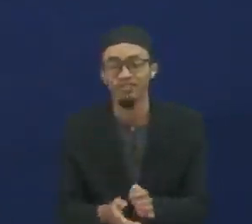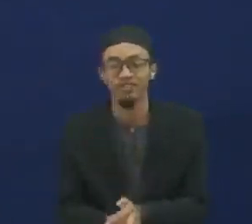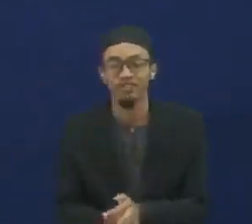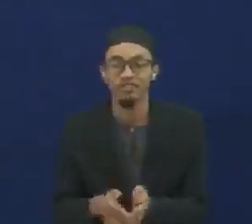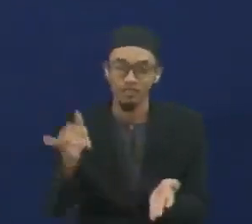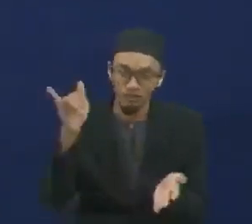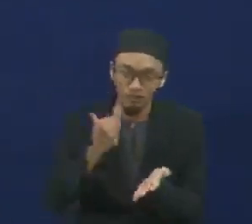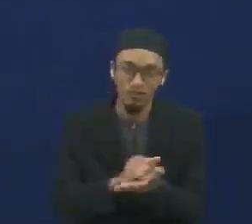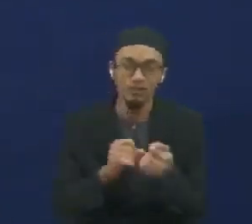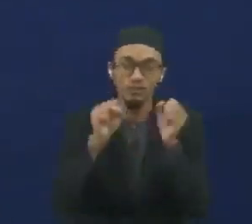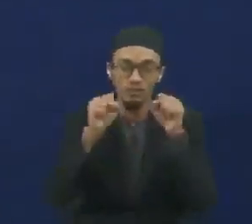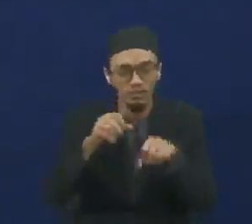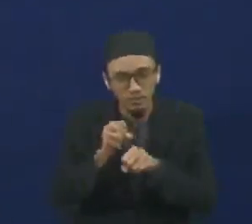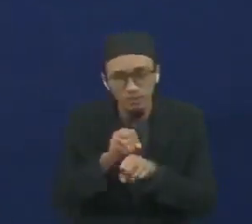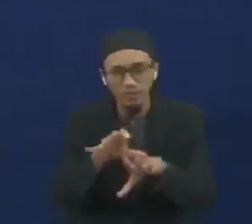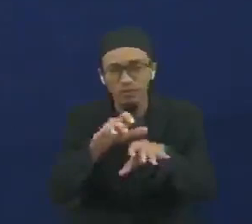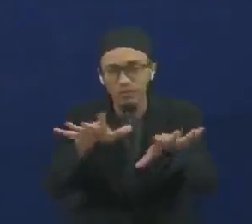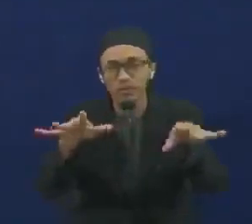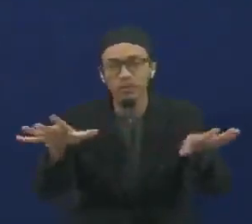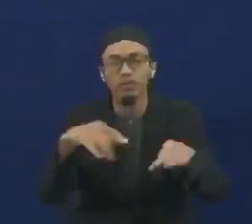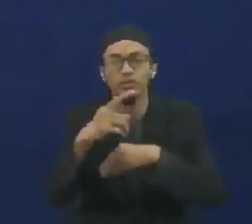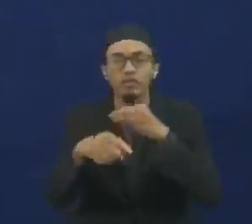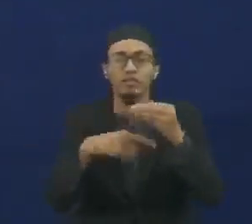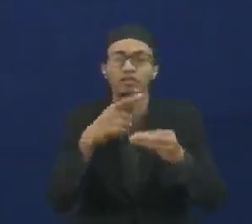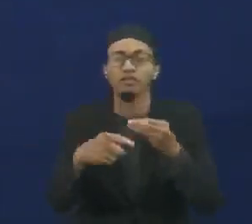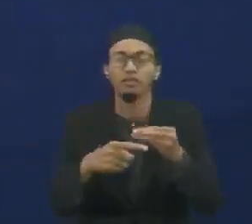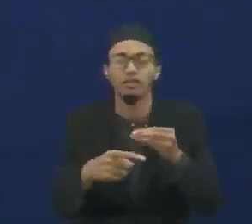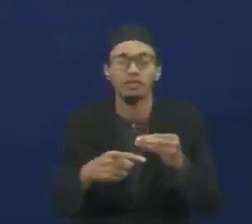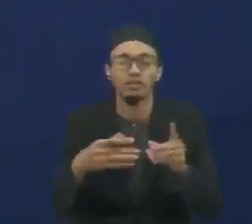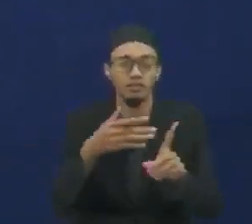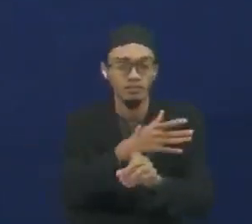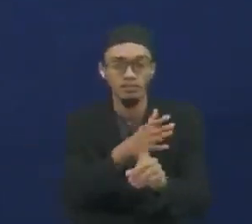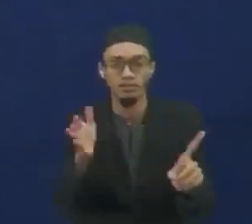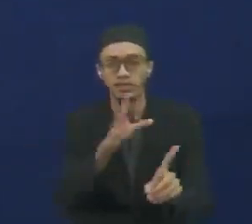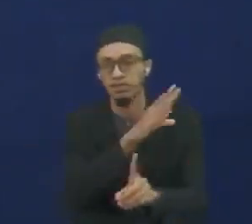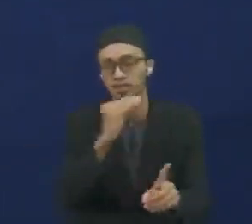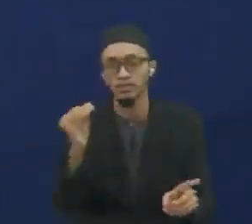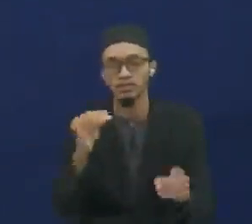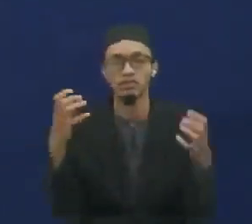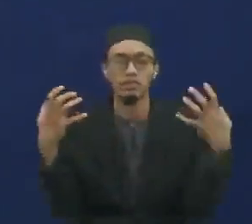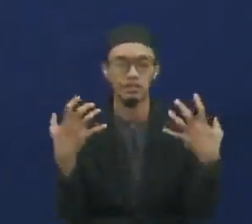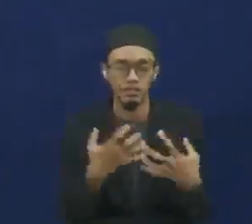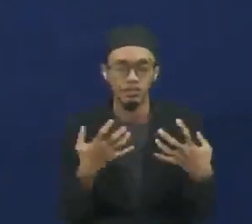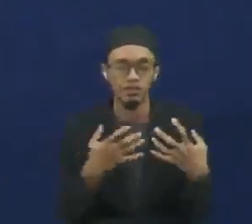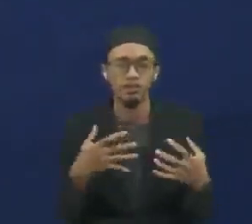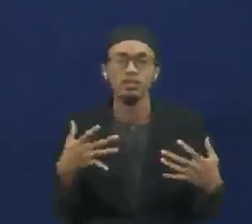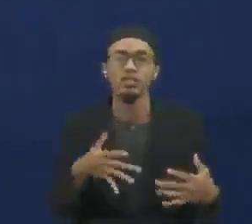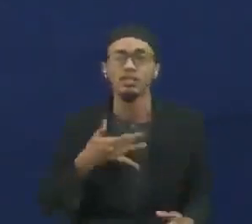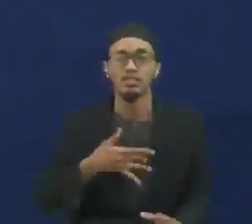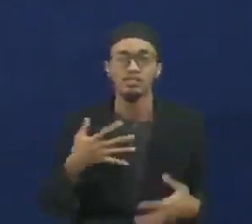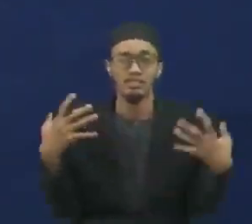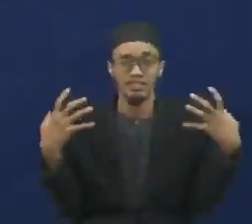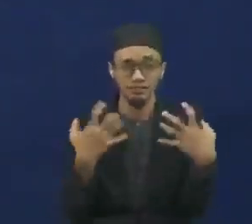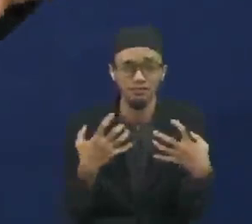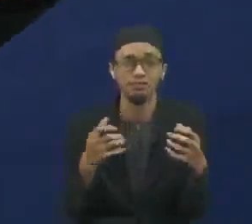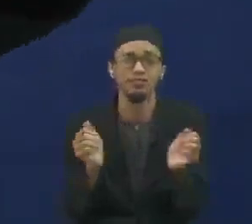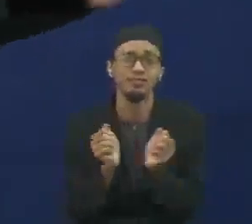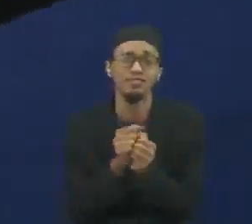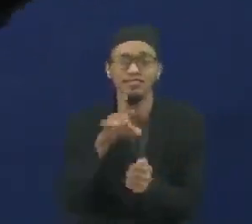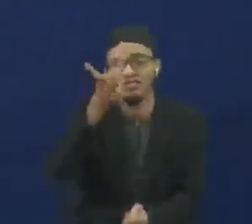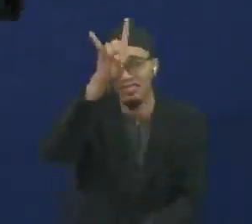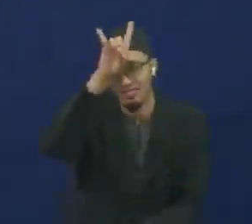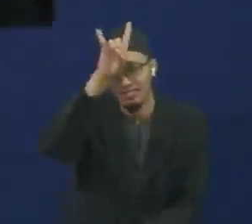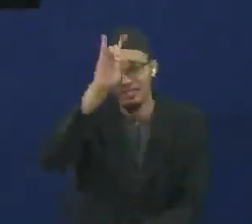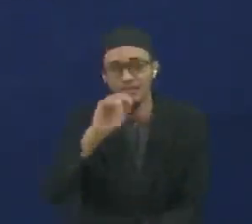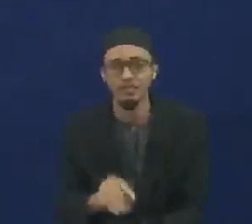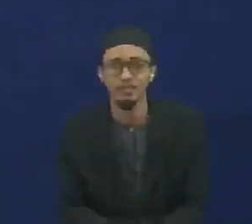khurafat-khurafat dalam masyarakat, yang membuatkan kita takut kepada syaitan. Dan tengok ada orang kita dulu, dia kata, dah maghrib ni,